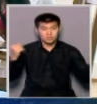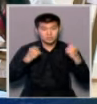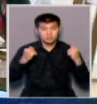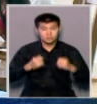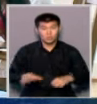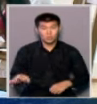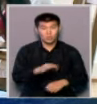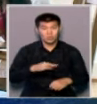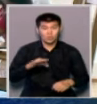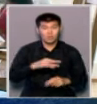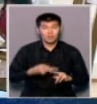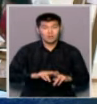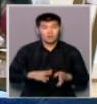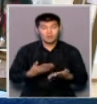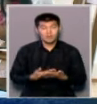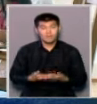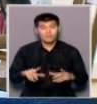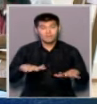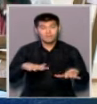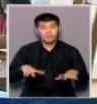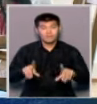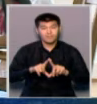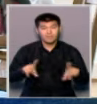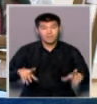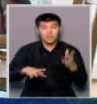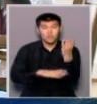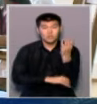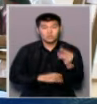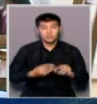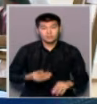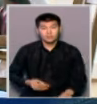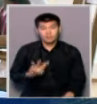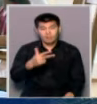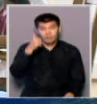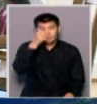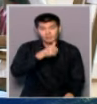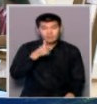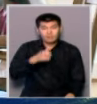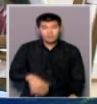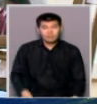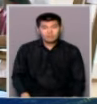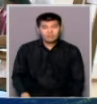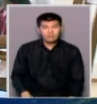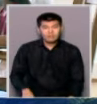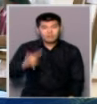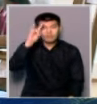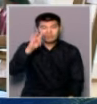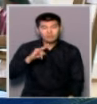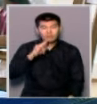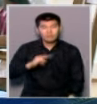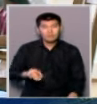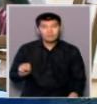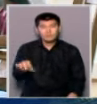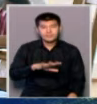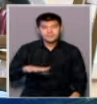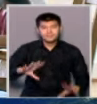нөмірі бірінші облыстық спорт мектебінің шәкірттері соңғы 3 жылдың ішінде Қазақстан,